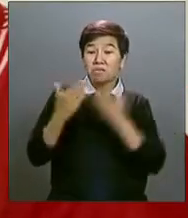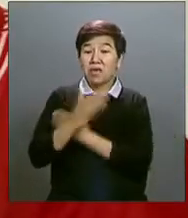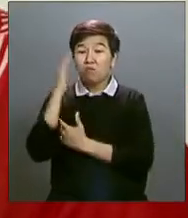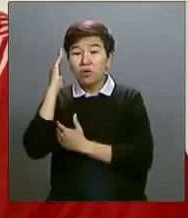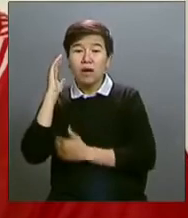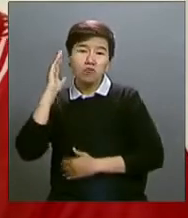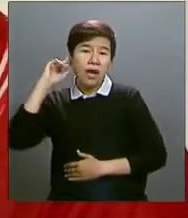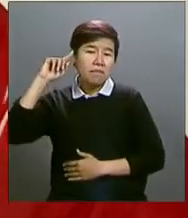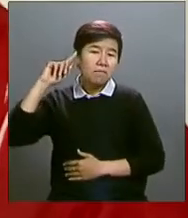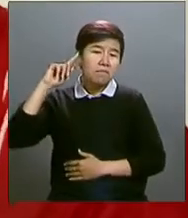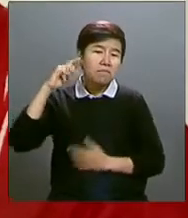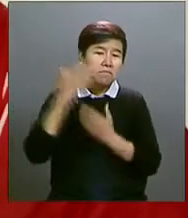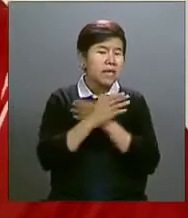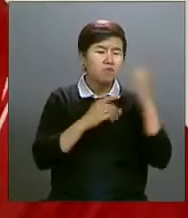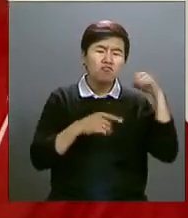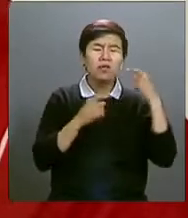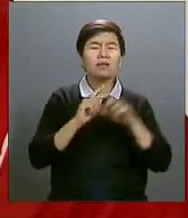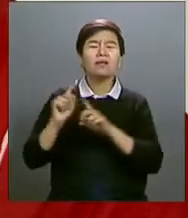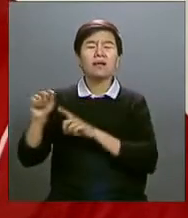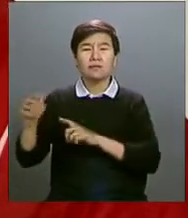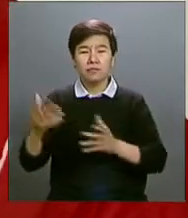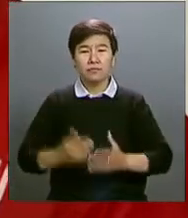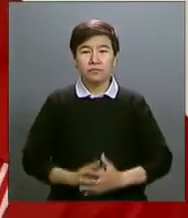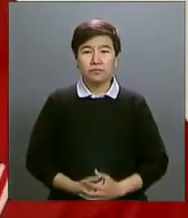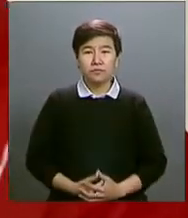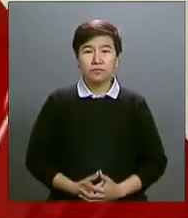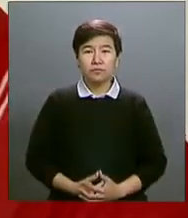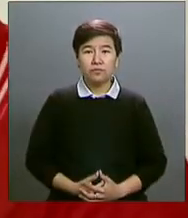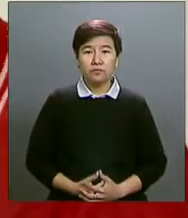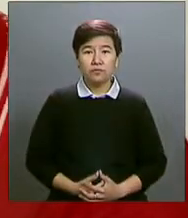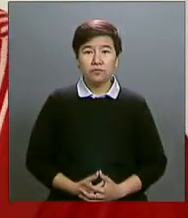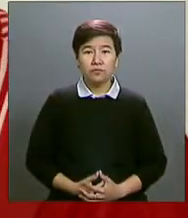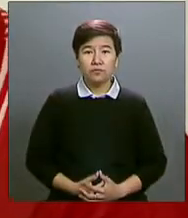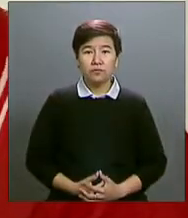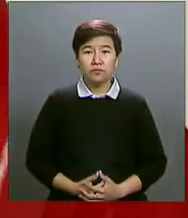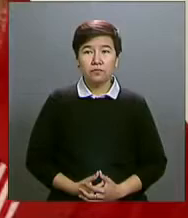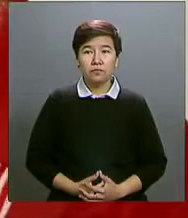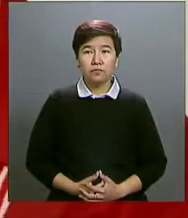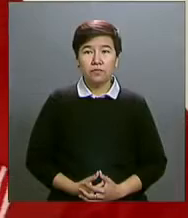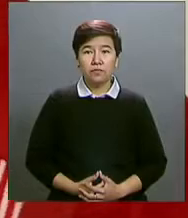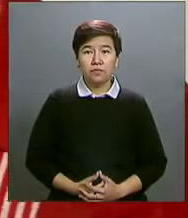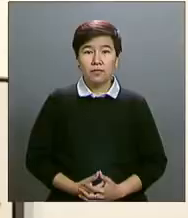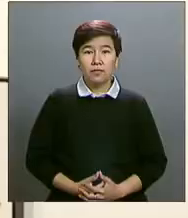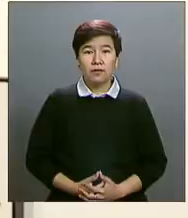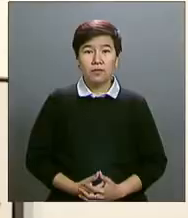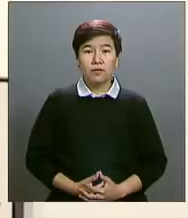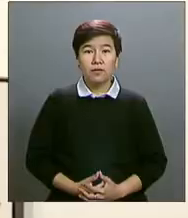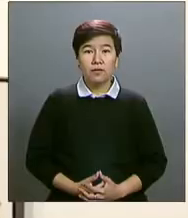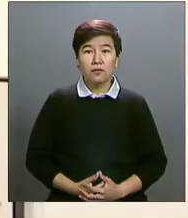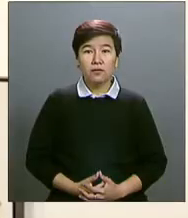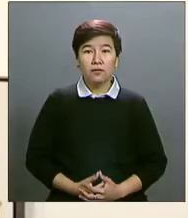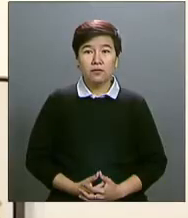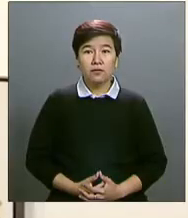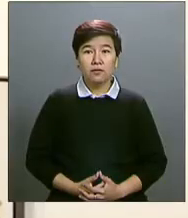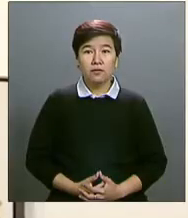ประพฤติปฏิบัติที่ถูกต้องหรือว่าอยู่ในกรอบของคำว่าเควียร์อะไรแบบนี้ค่ะ เราแทนที่เรา